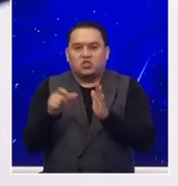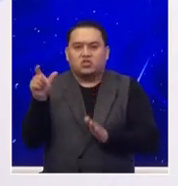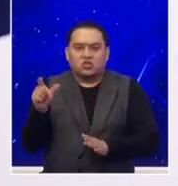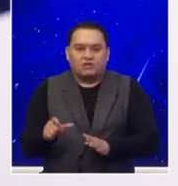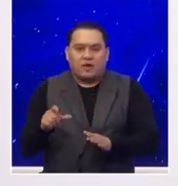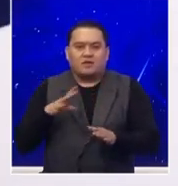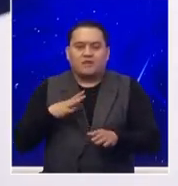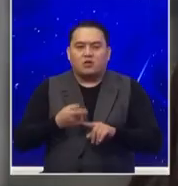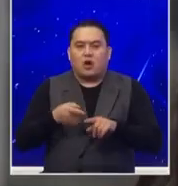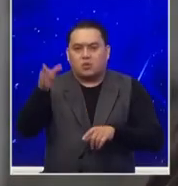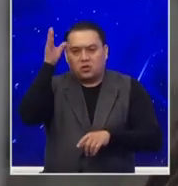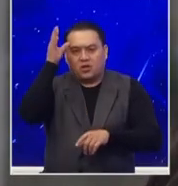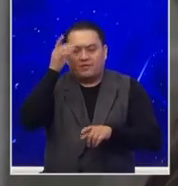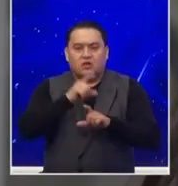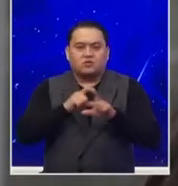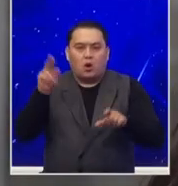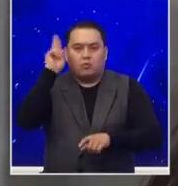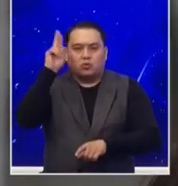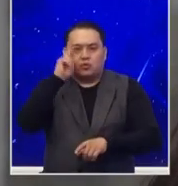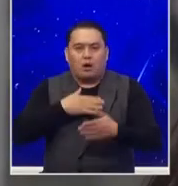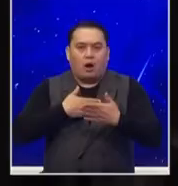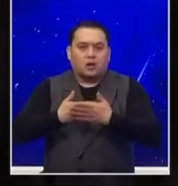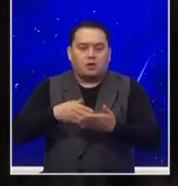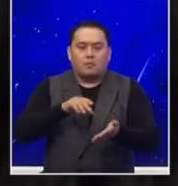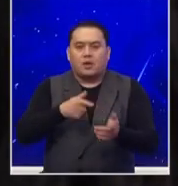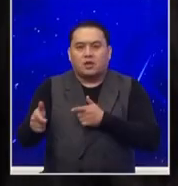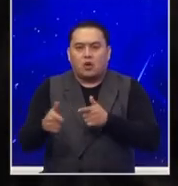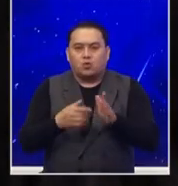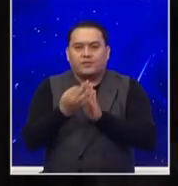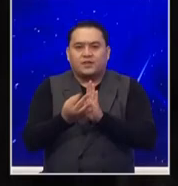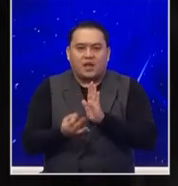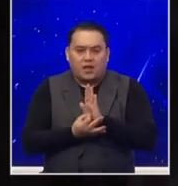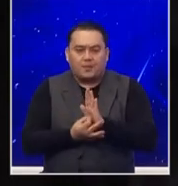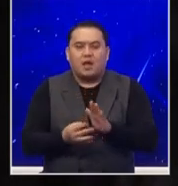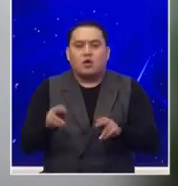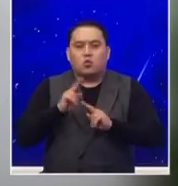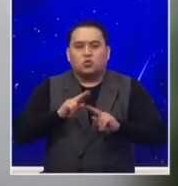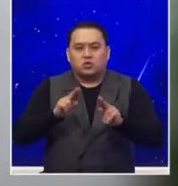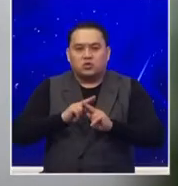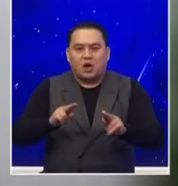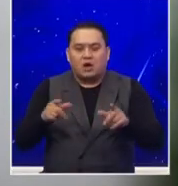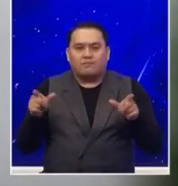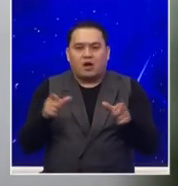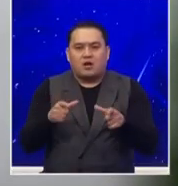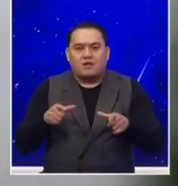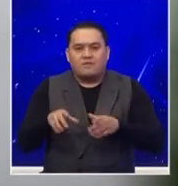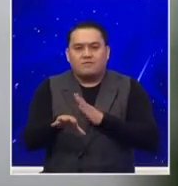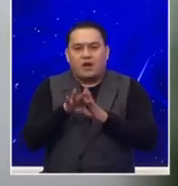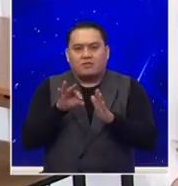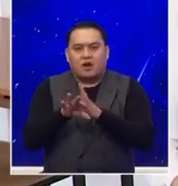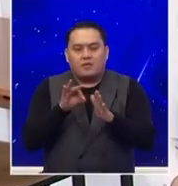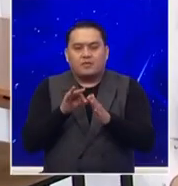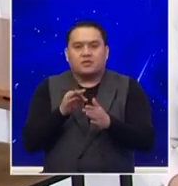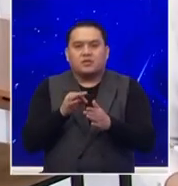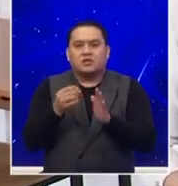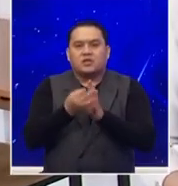учеников. Сейчас в образовательном учреждении идет активная подготовка к ЕНТ. По словам педагогов, карантин повлиял на выборочные предметы